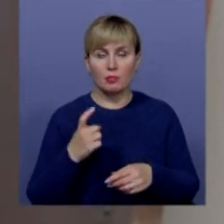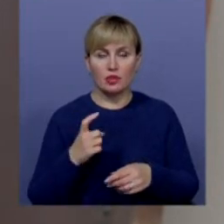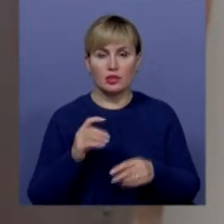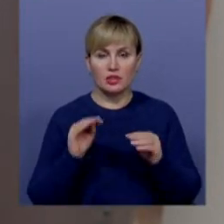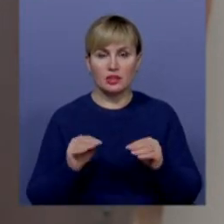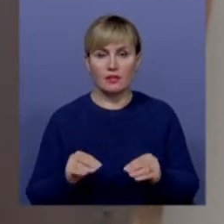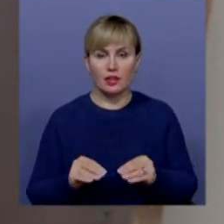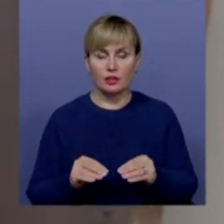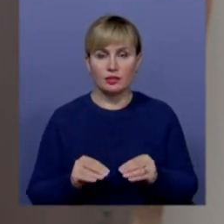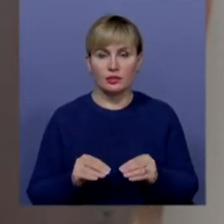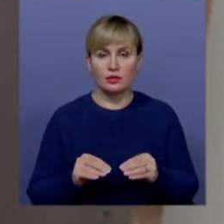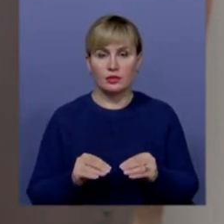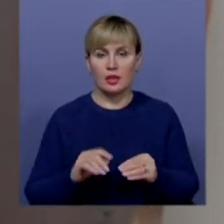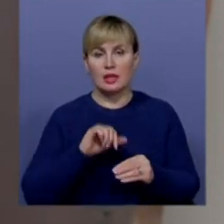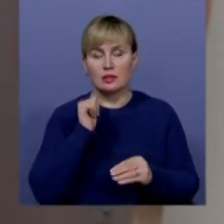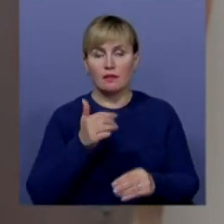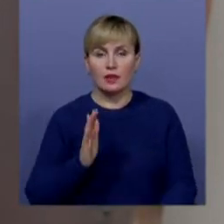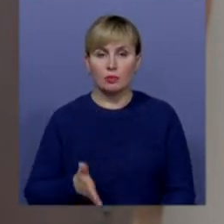составляющей. Завтра будет